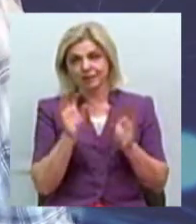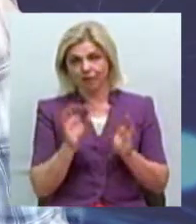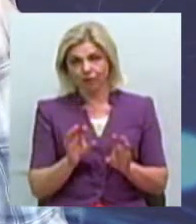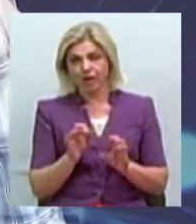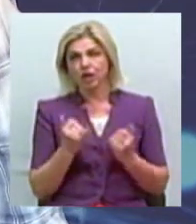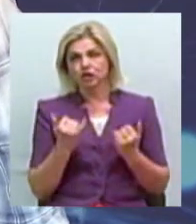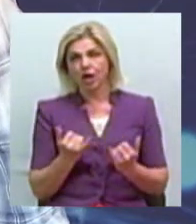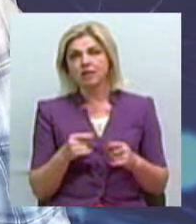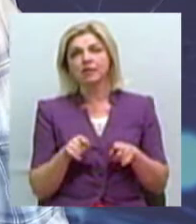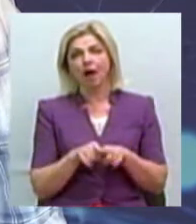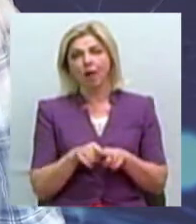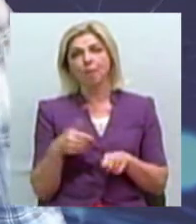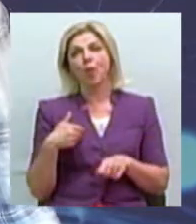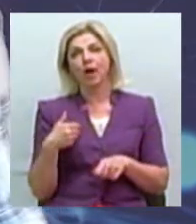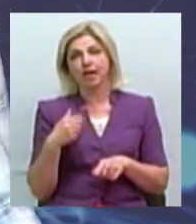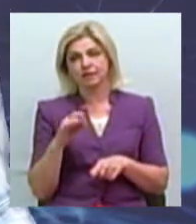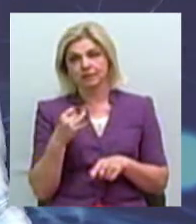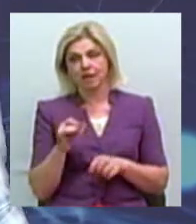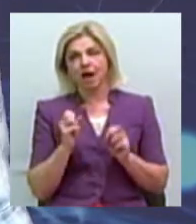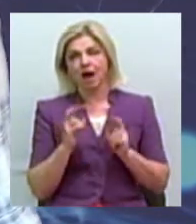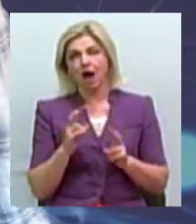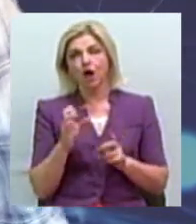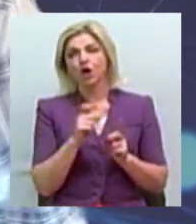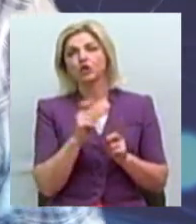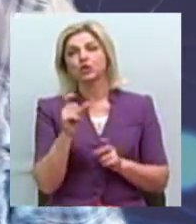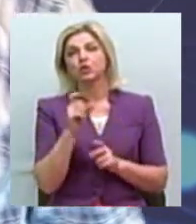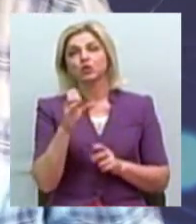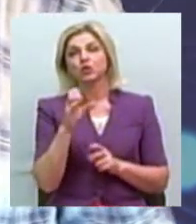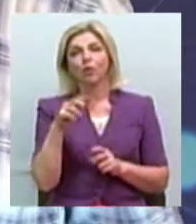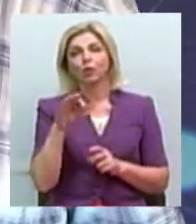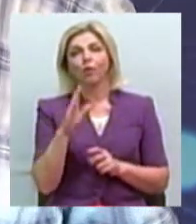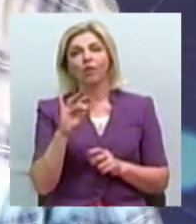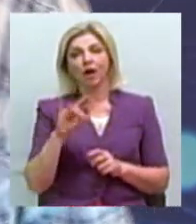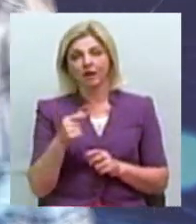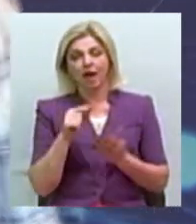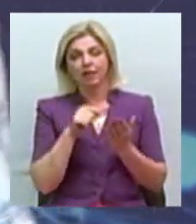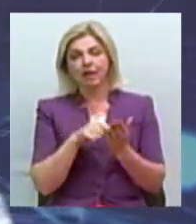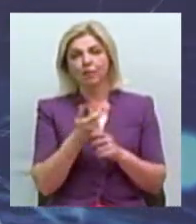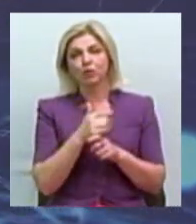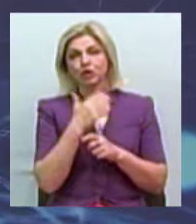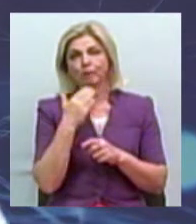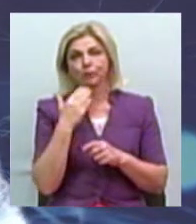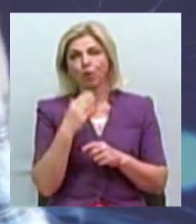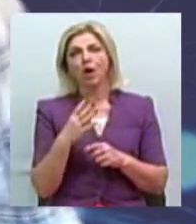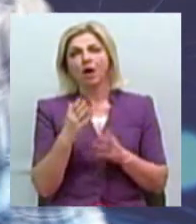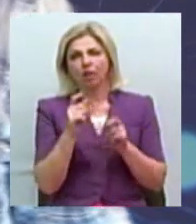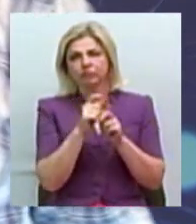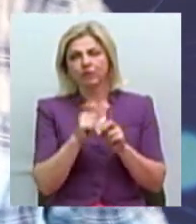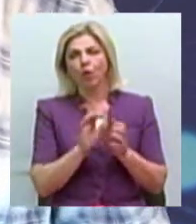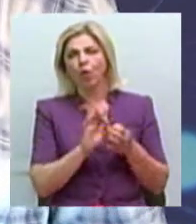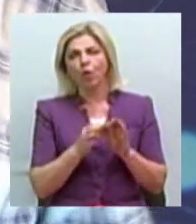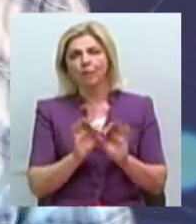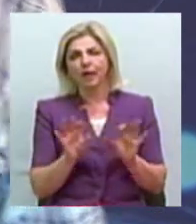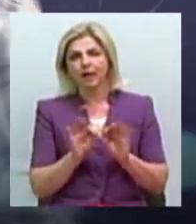полезный, он как толковый словарь, там очень много определений, которых раньше нигде не было